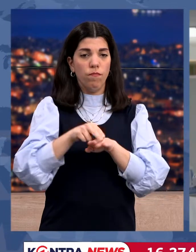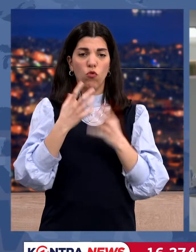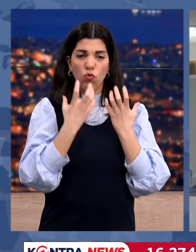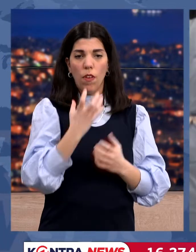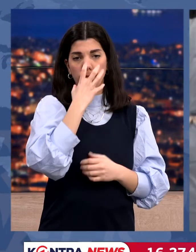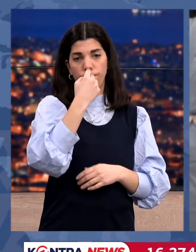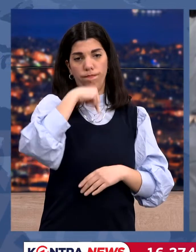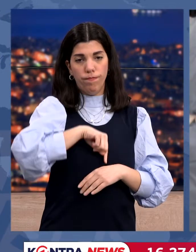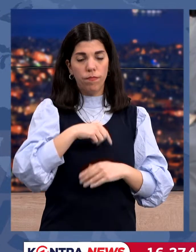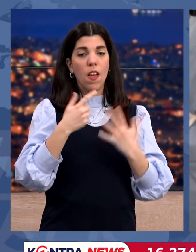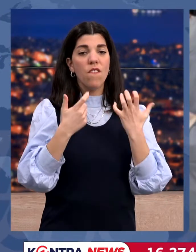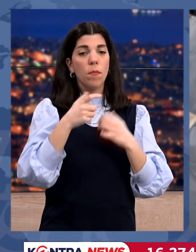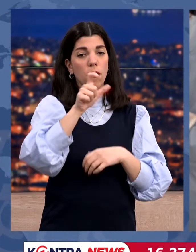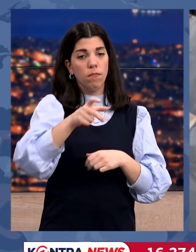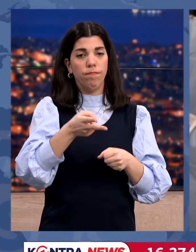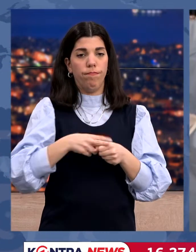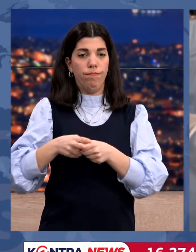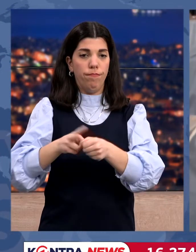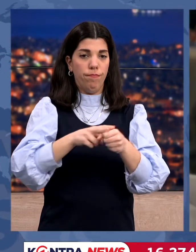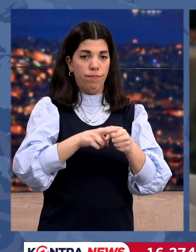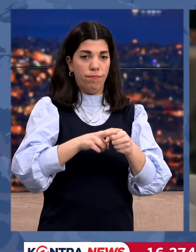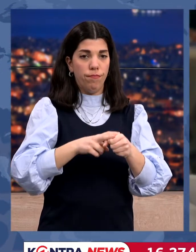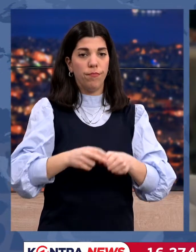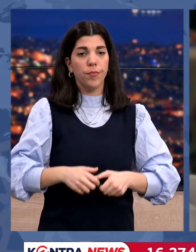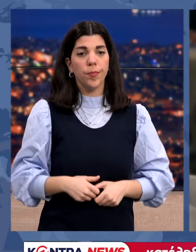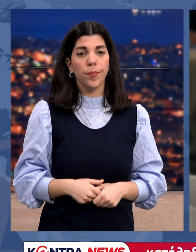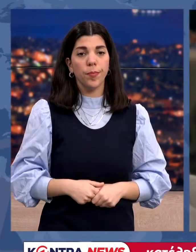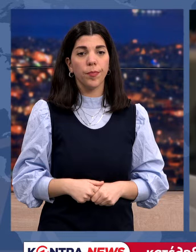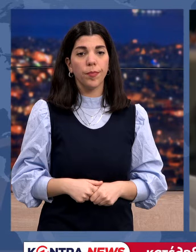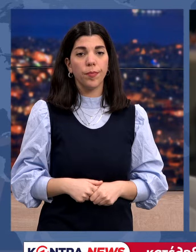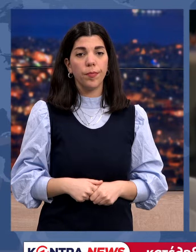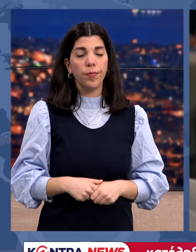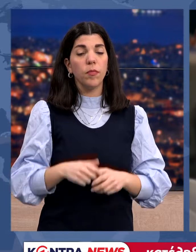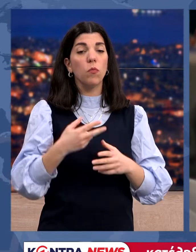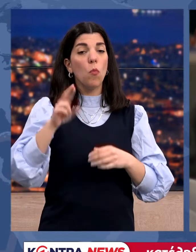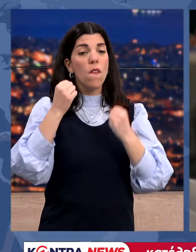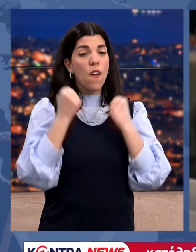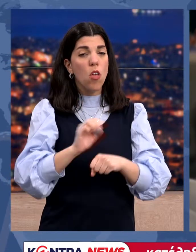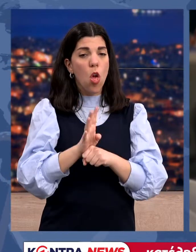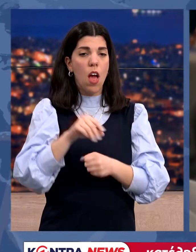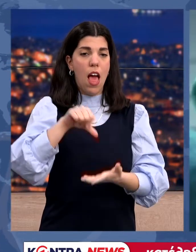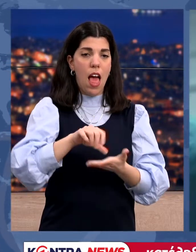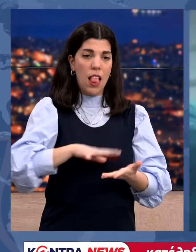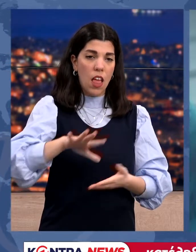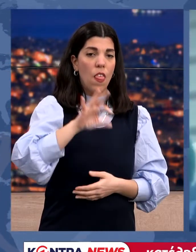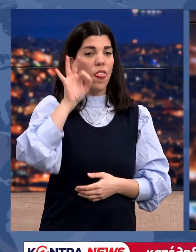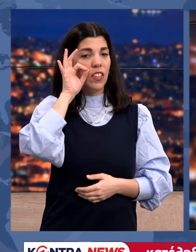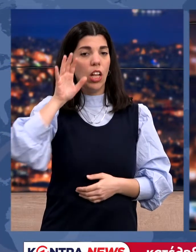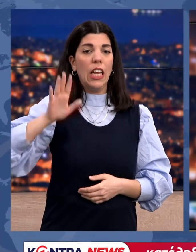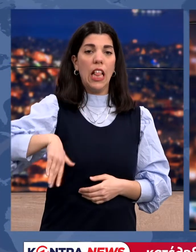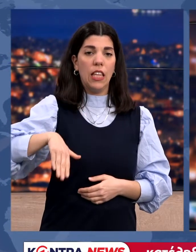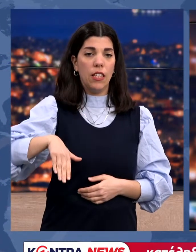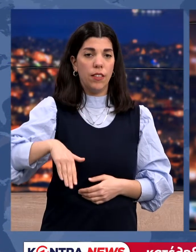ασθενείς νοσηλεύονται διασωληνωμένοι ενώ άλλοι 70 συμπολίτες μας κατέληξαν μεγάλη διασπορά υπάρχει στην αττική στη